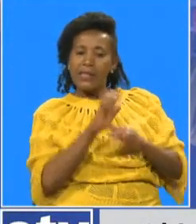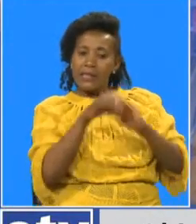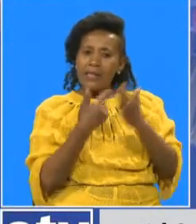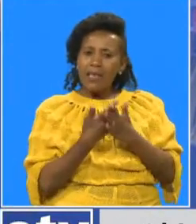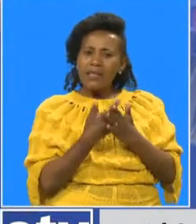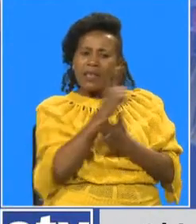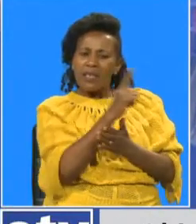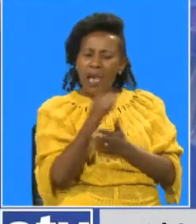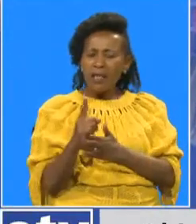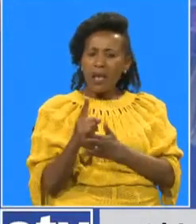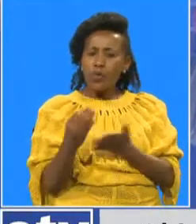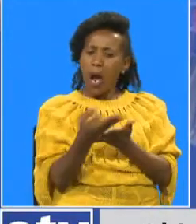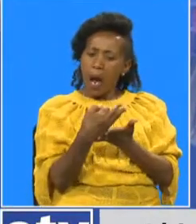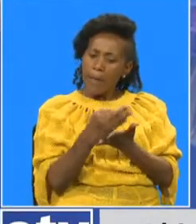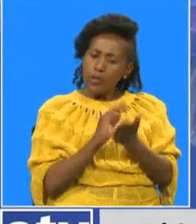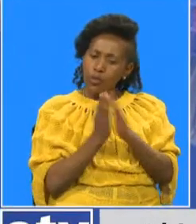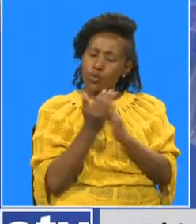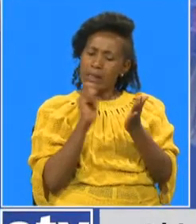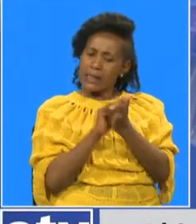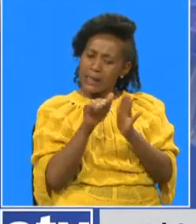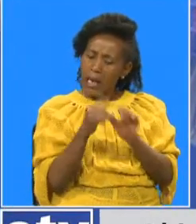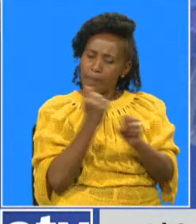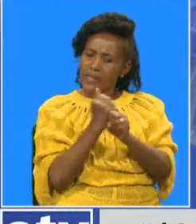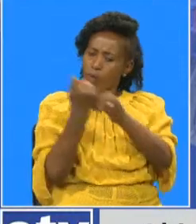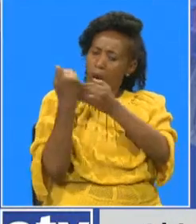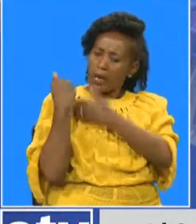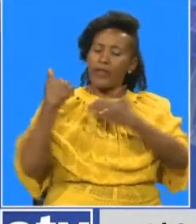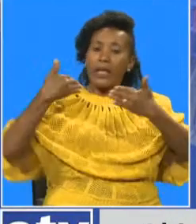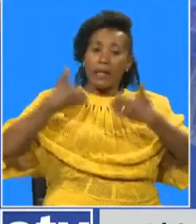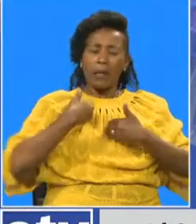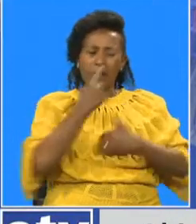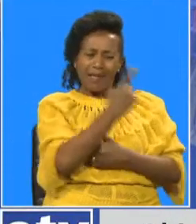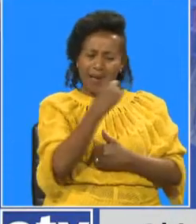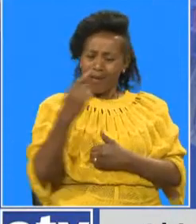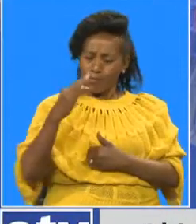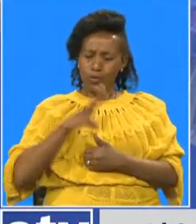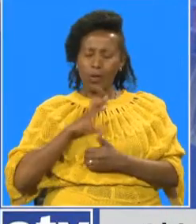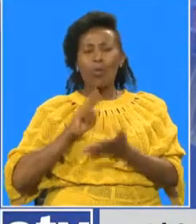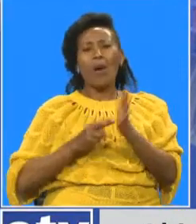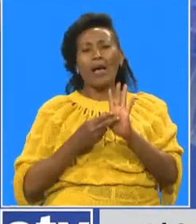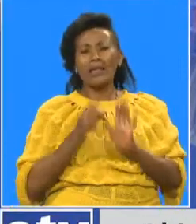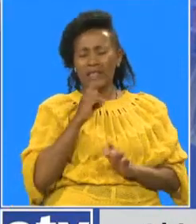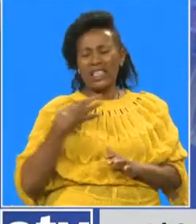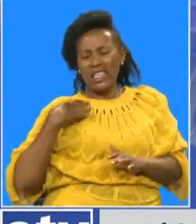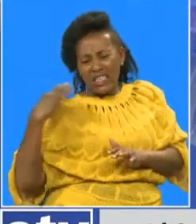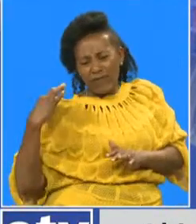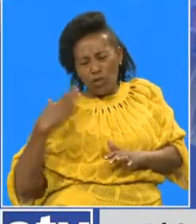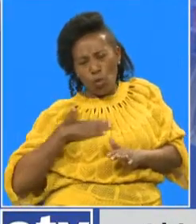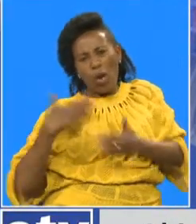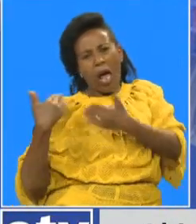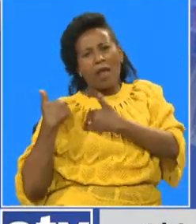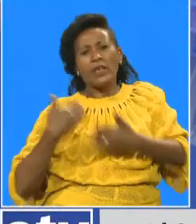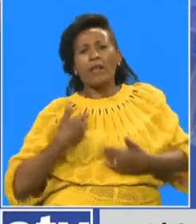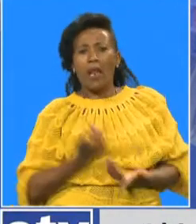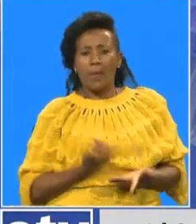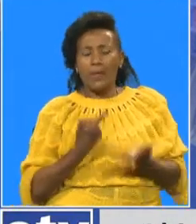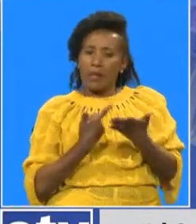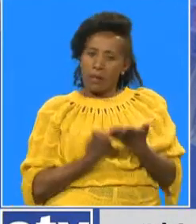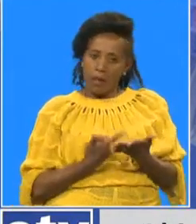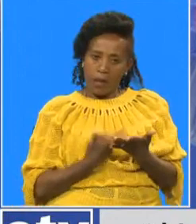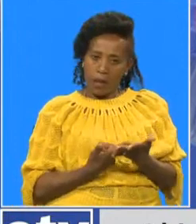ስለዚህ እያንዳንዱ አምራችም ይሁን እዛም ይሰራ ኃላፊነት አለበት። እያንዳንዱ ሰው ማለት ነው ኢንዲቪዥዋሊ ኃላፊነት አለብን